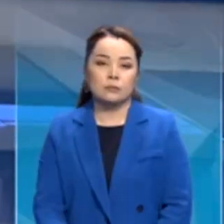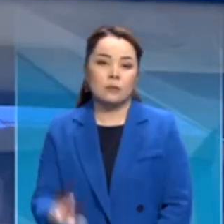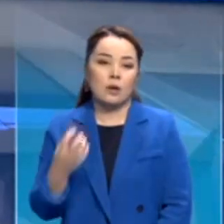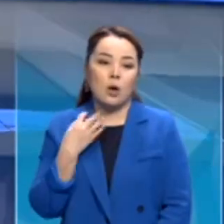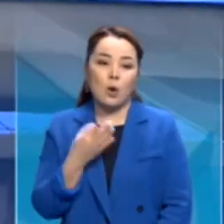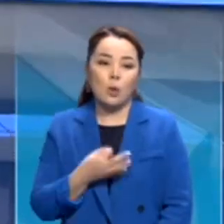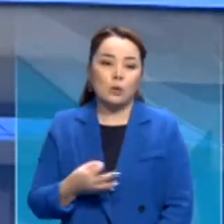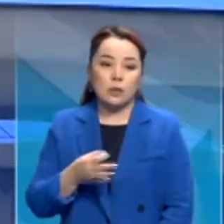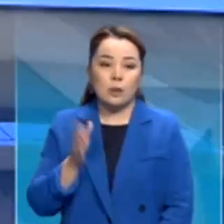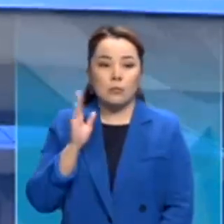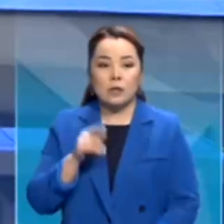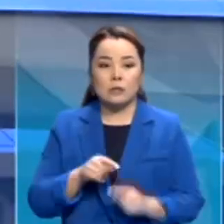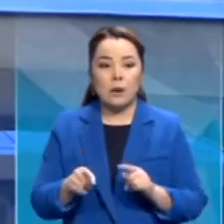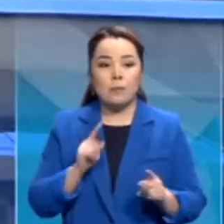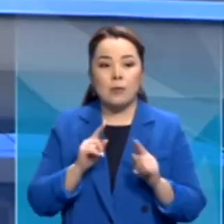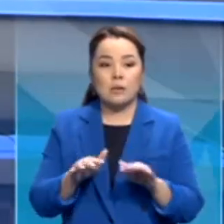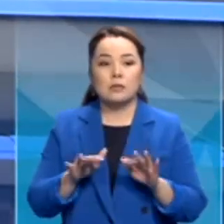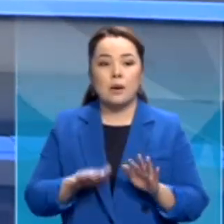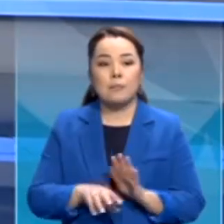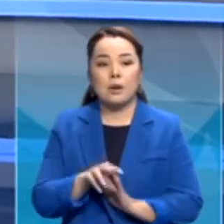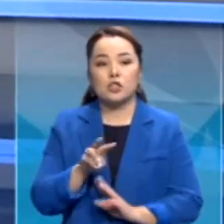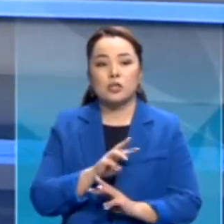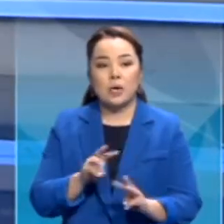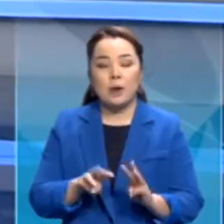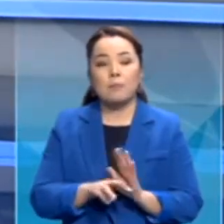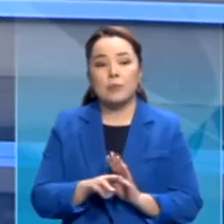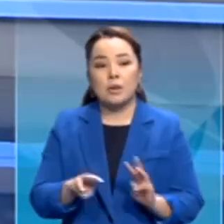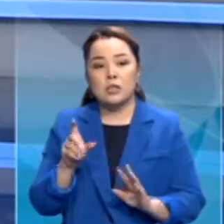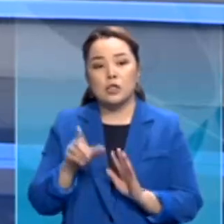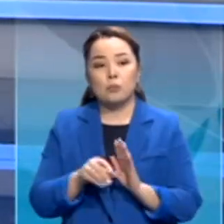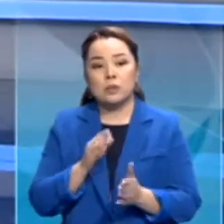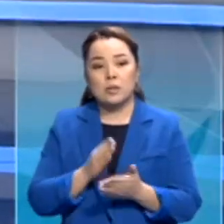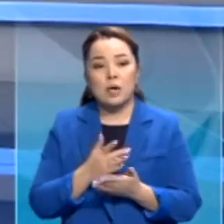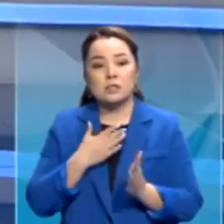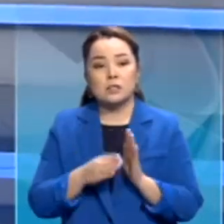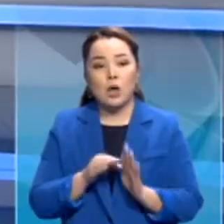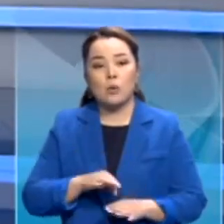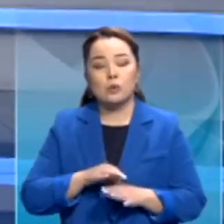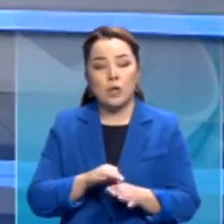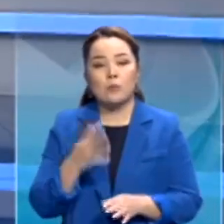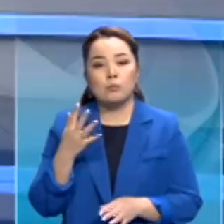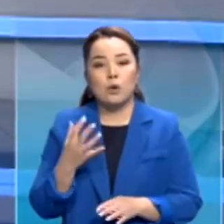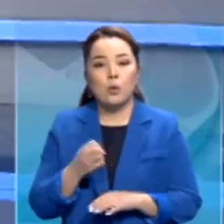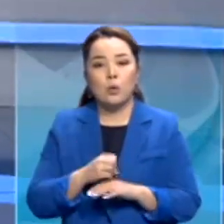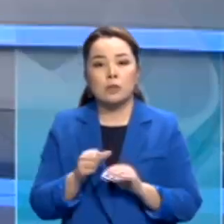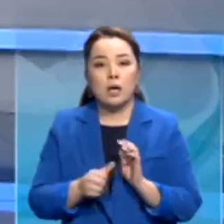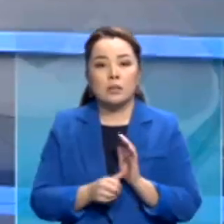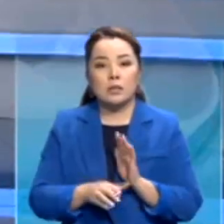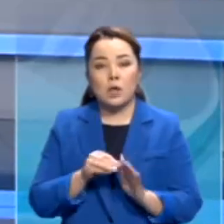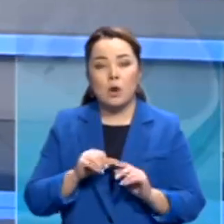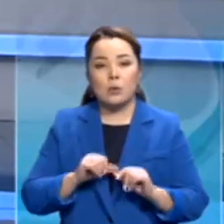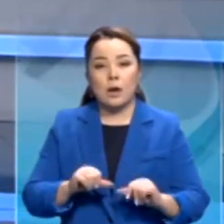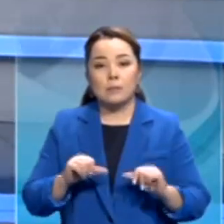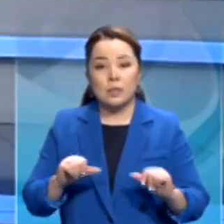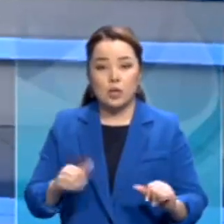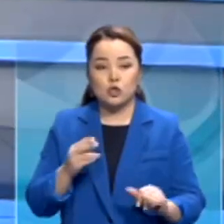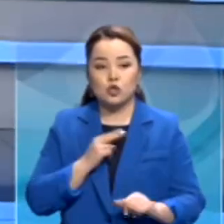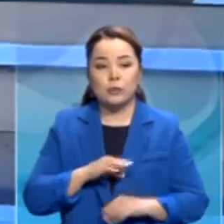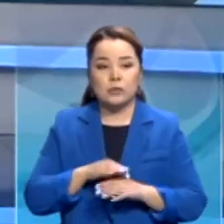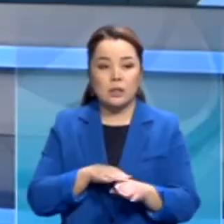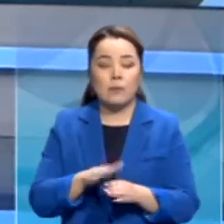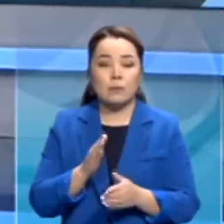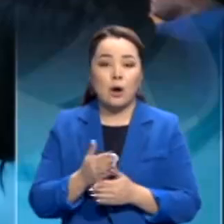Қызылорда облысында алдағы парламент мәжілісі мен жергілікті мәслихат депутаттарының сайлауында 516 сайлау комиссиясы жұмыс